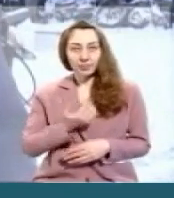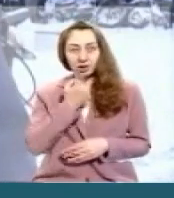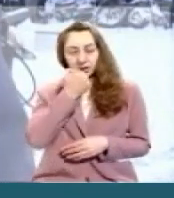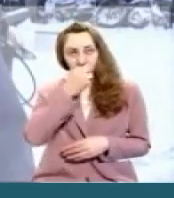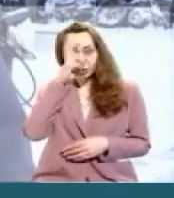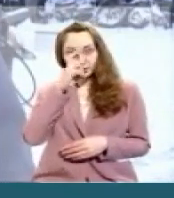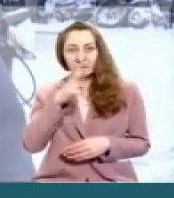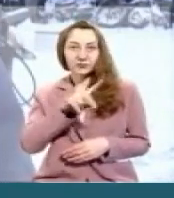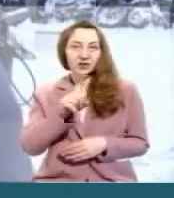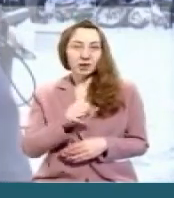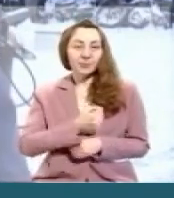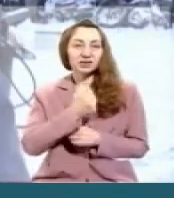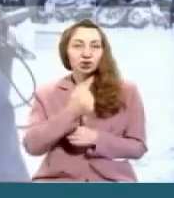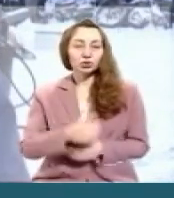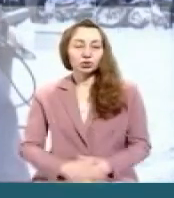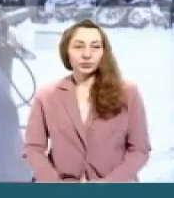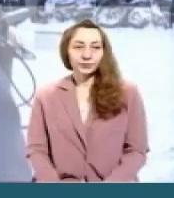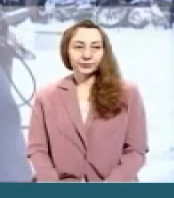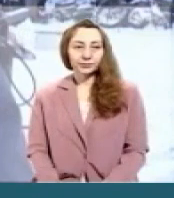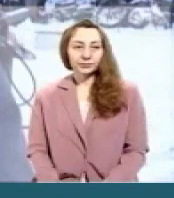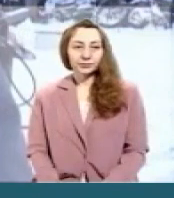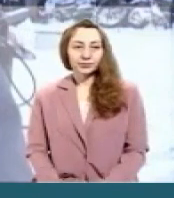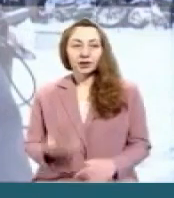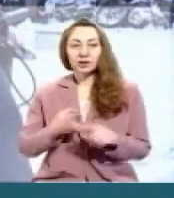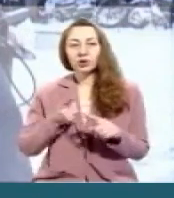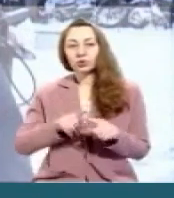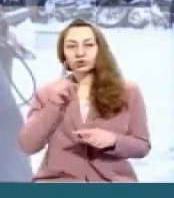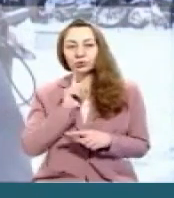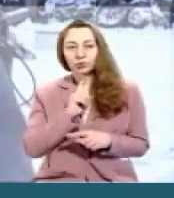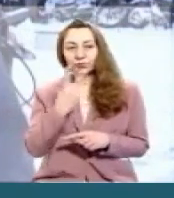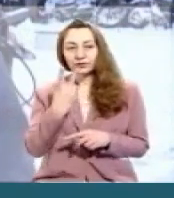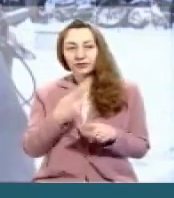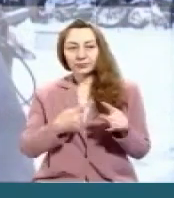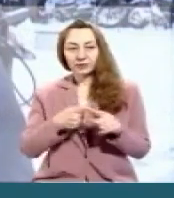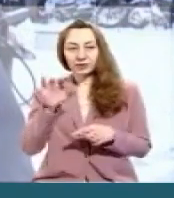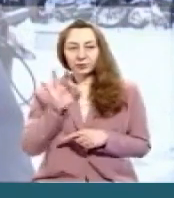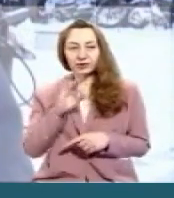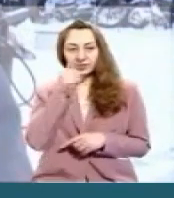айтам. Шыны керек, жұмыс істеймін деген адамға мемлекет тарапынан көрсетіліп жатқан көмек аз емес.